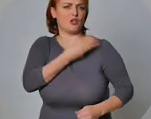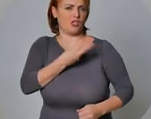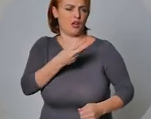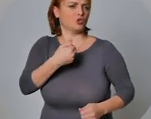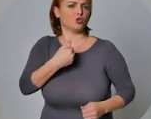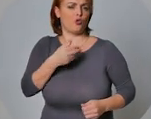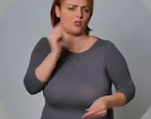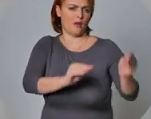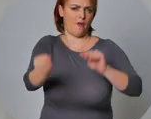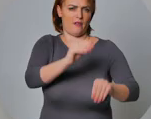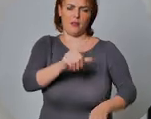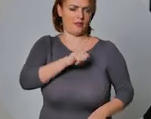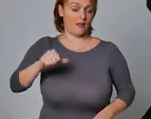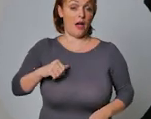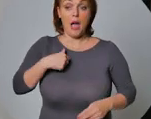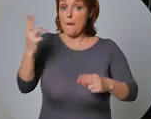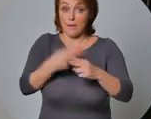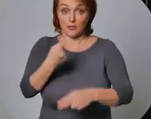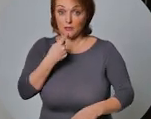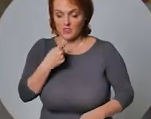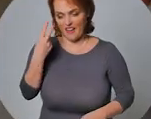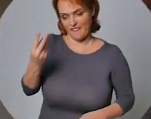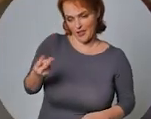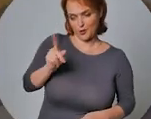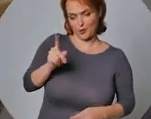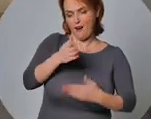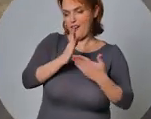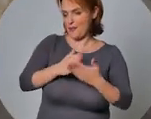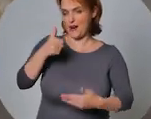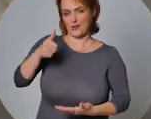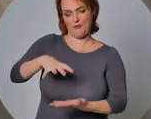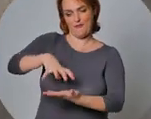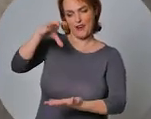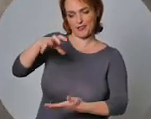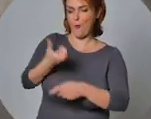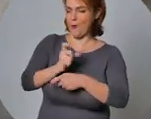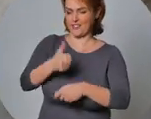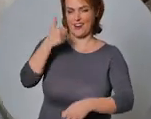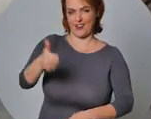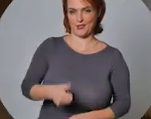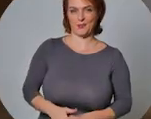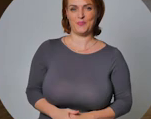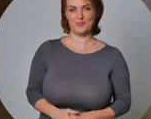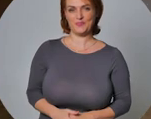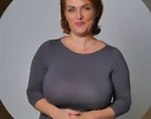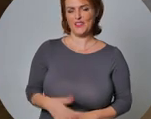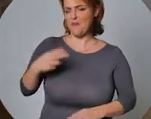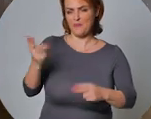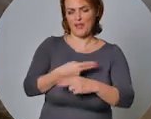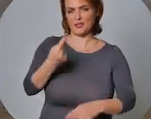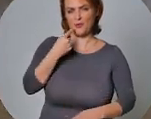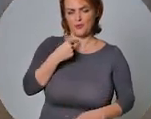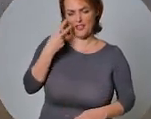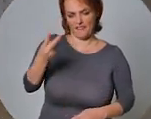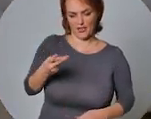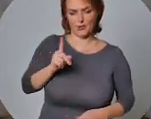s-o gust, pânica este crescută foarte bine și coaptă bine și oarbă, că dacă o vedeți după